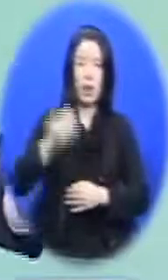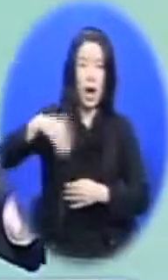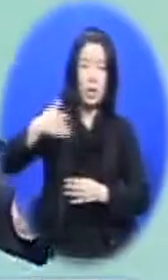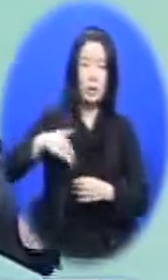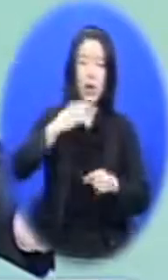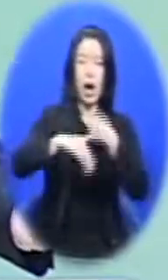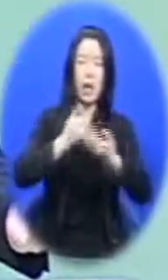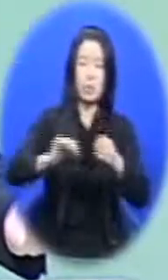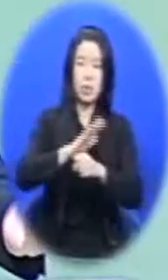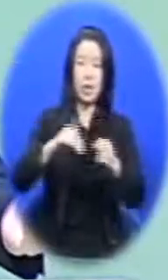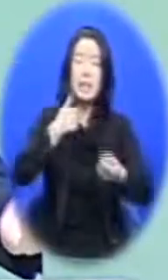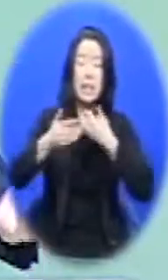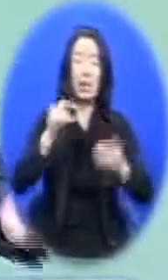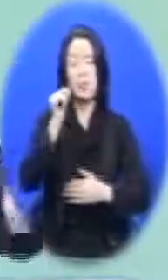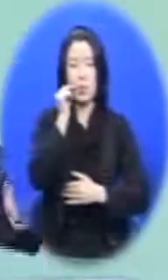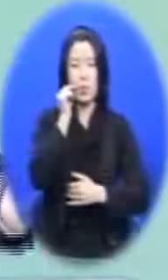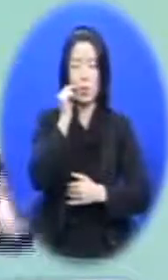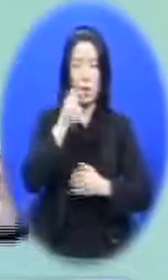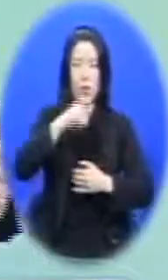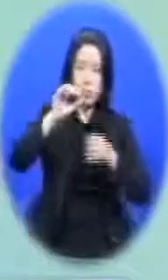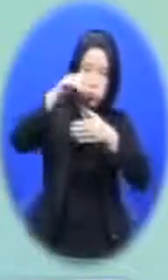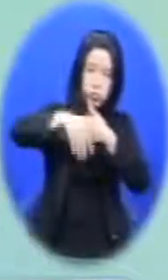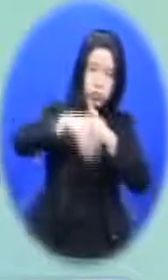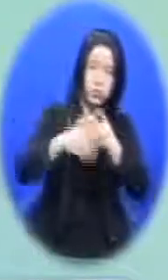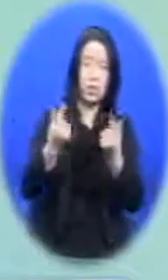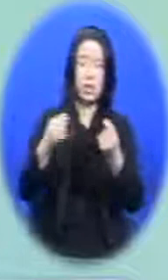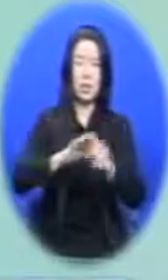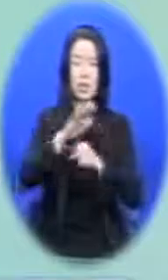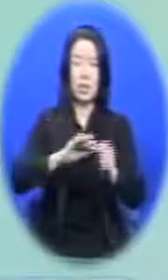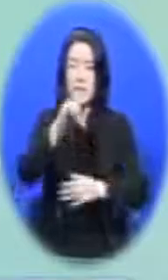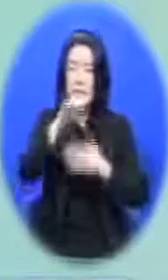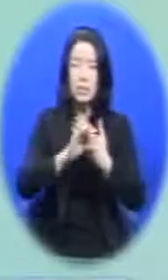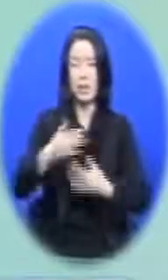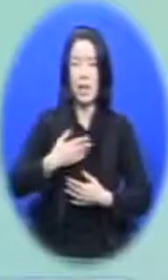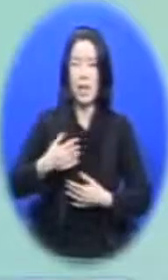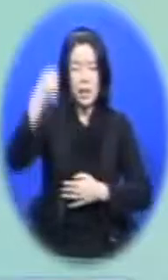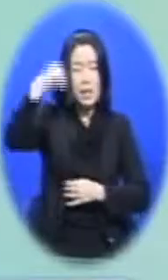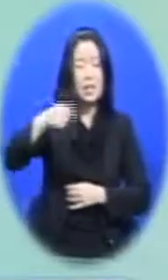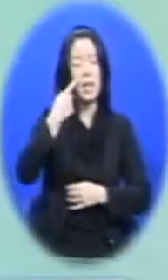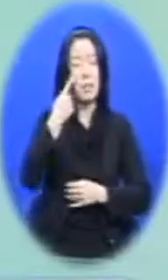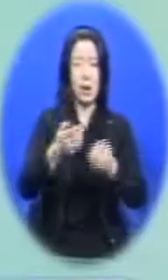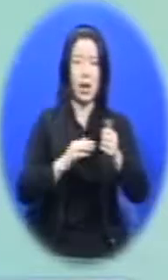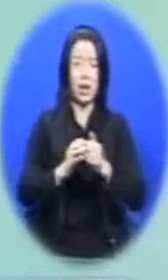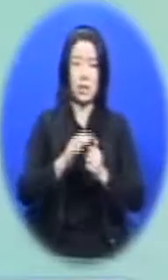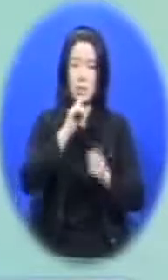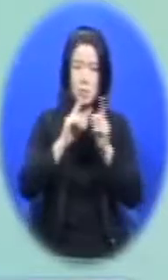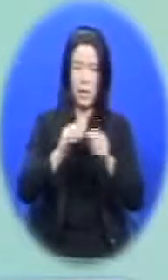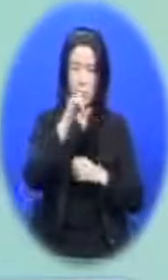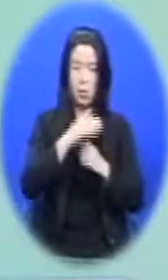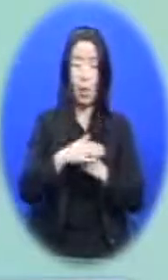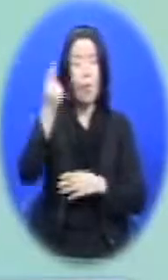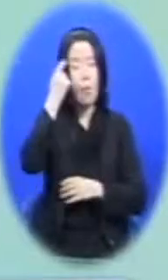하나님의 사랑을 경험을 못해요. 폭포수 같은 하나님의 사랑이 있으면 진짜 나에게 좀 느끼게 해줘봐요.